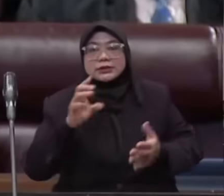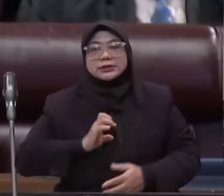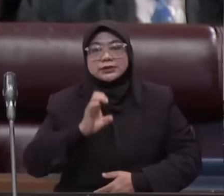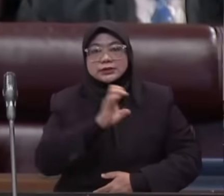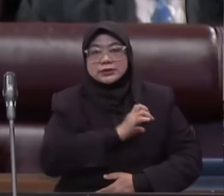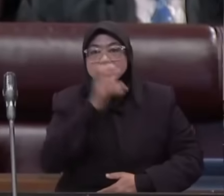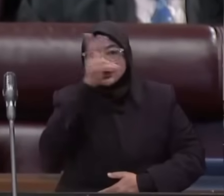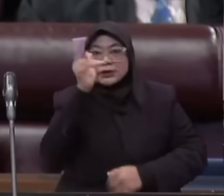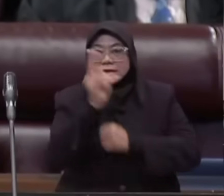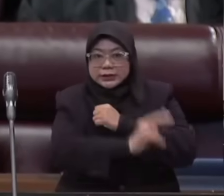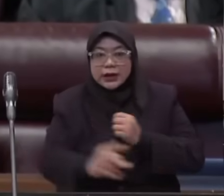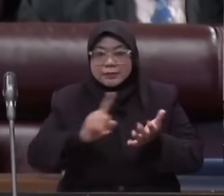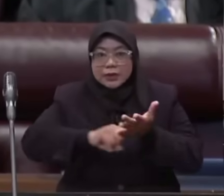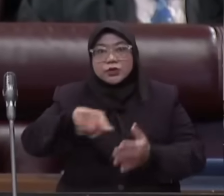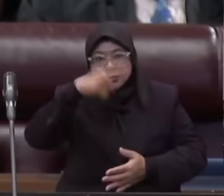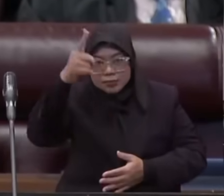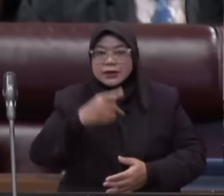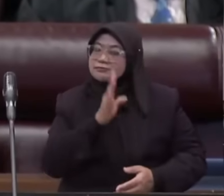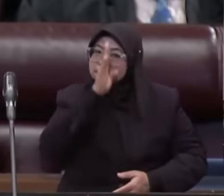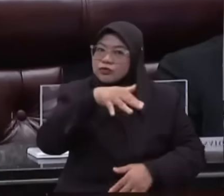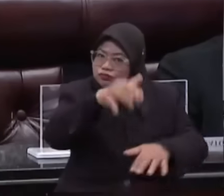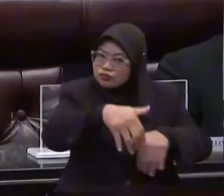kerajaan negeri